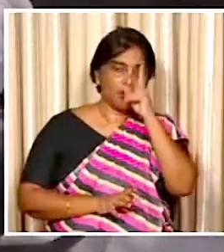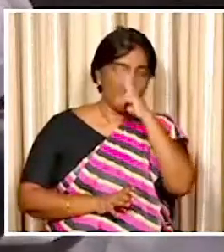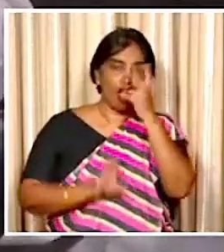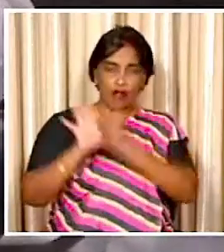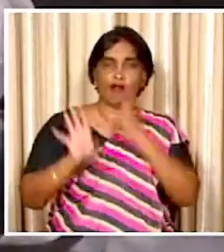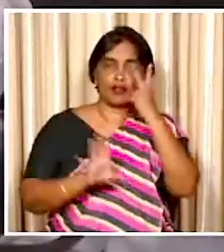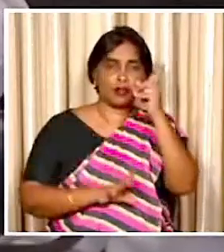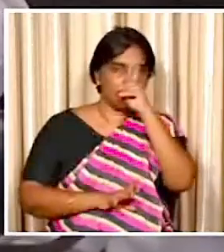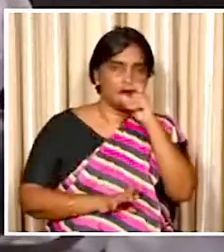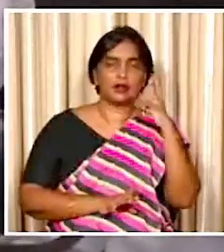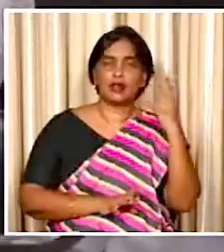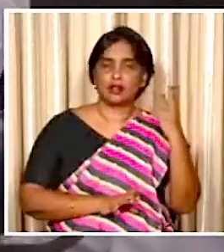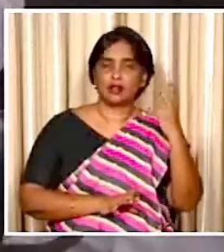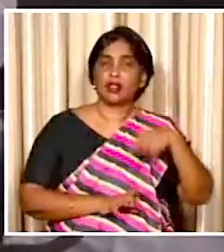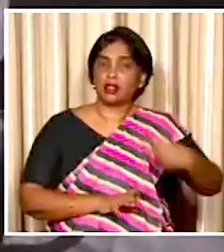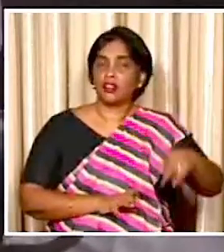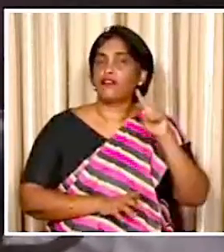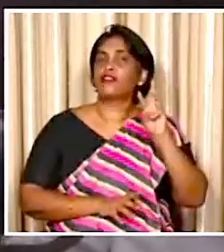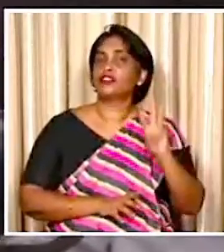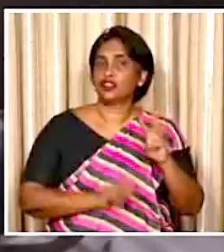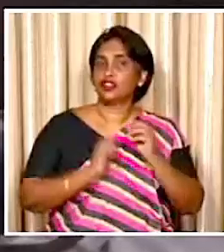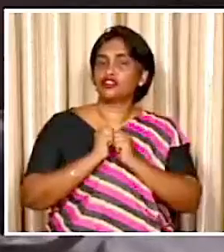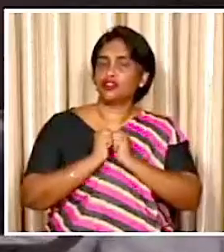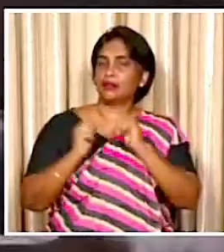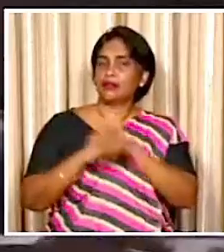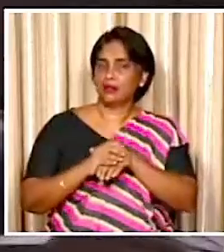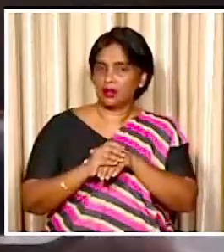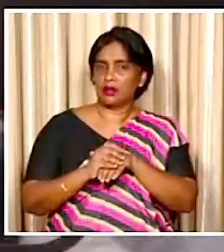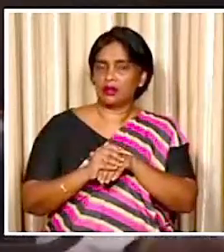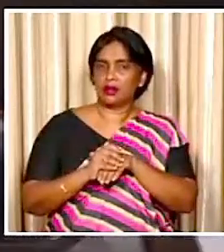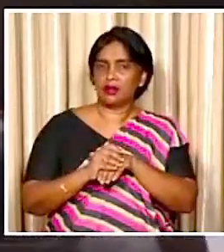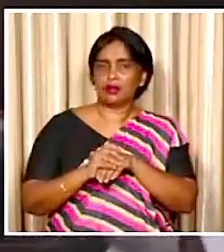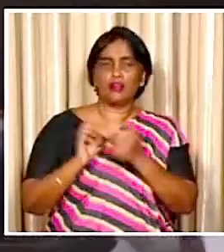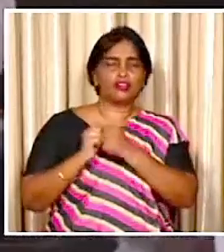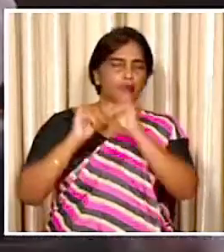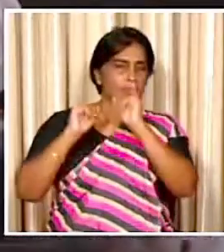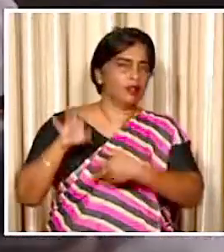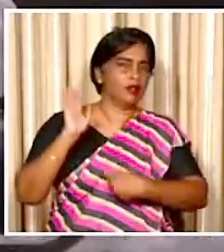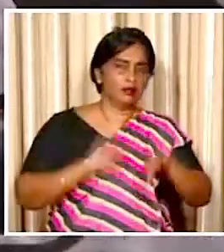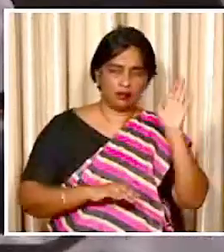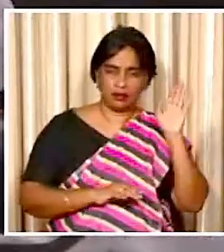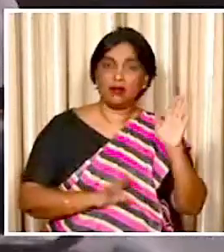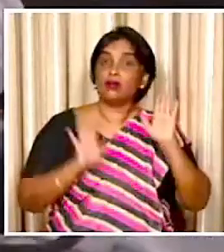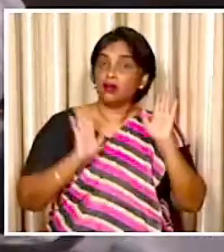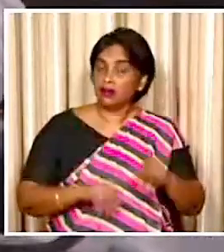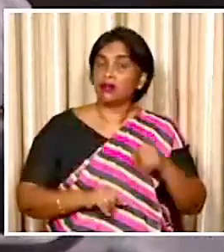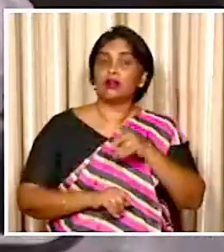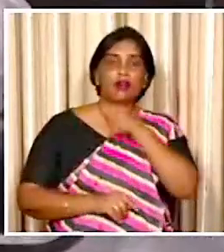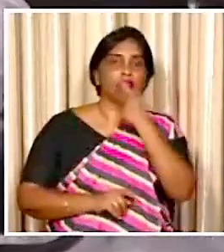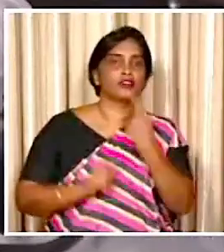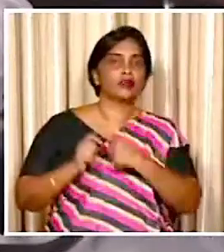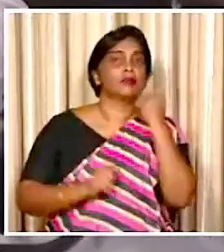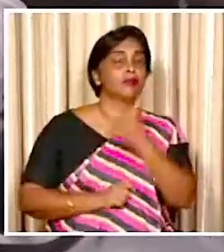2 මාස 4 දවස් 23 සේවය කරේ. සේවය අතහැර ගියා සේ සලකන්න. හැබැයි අද විශ්‍රාම වැටුප